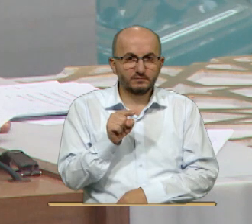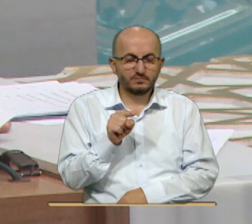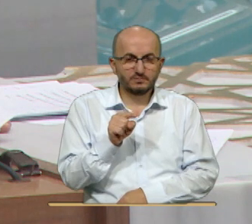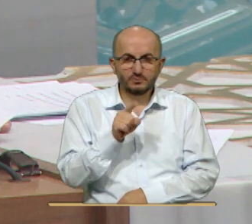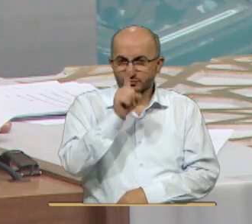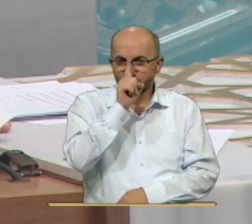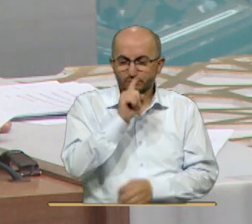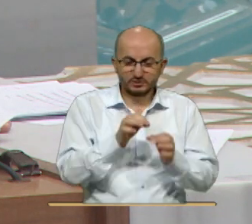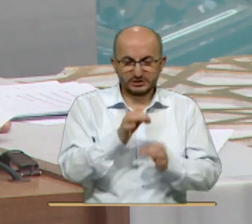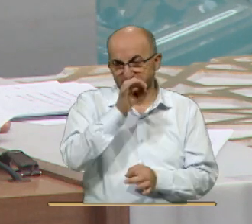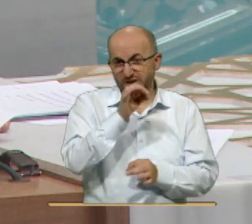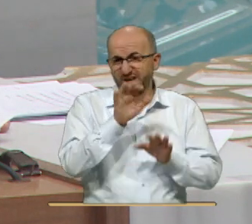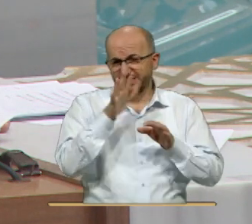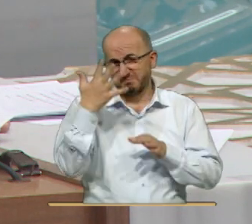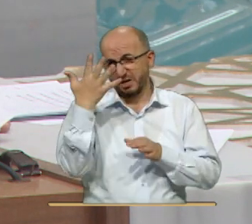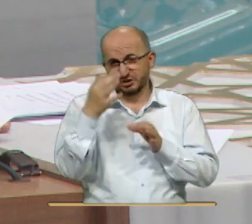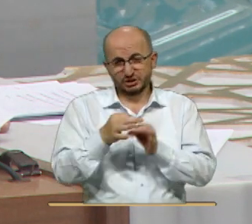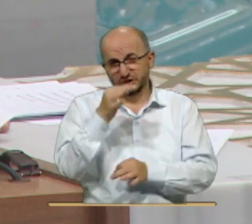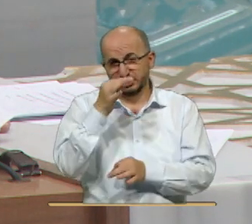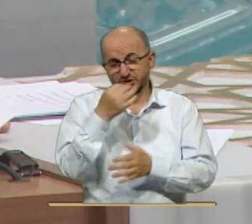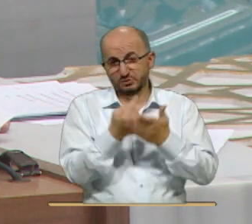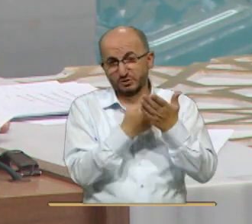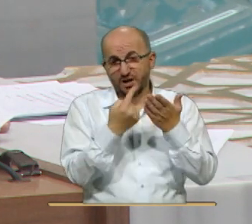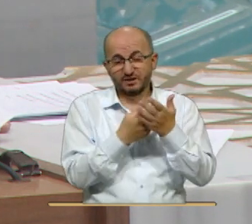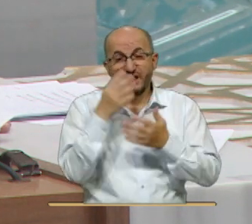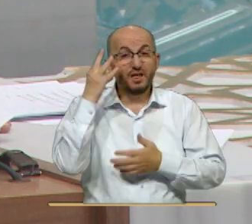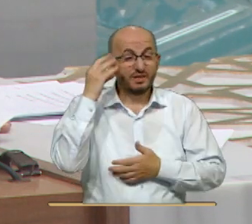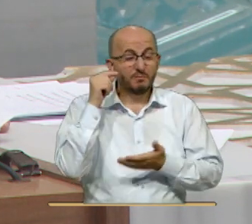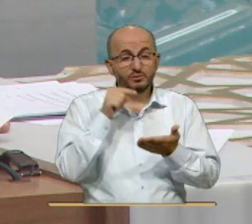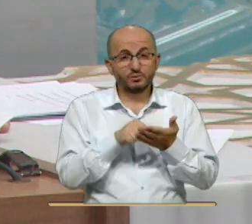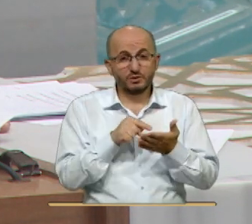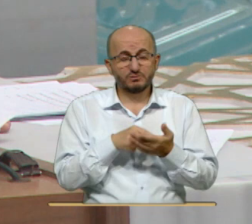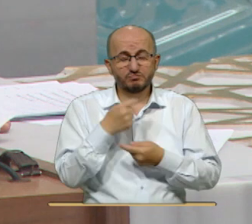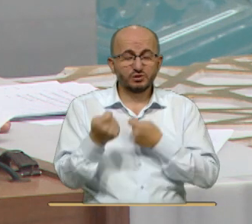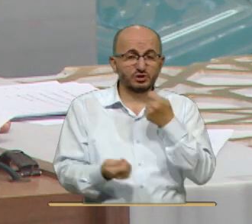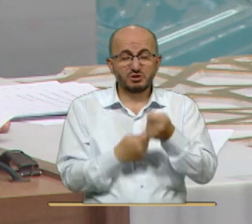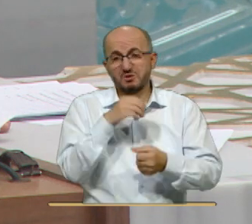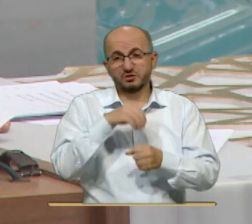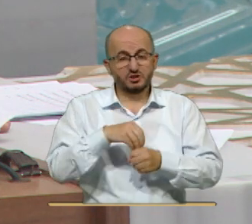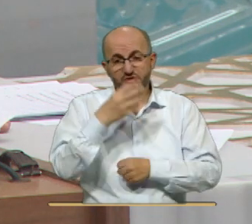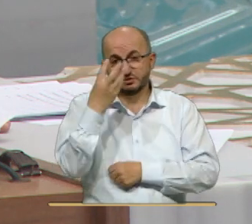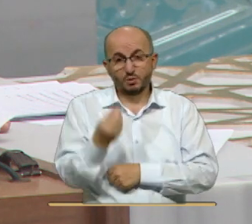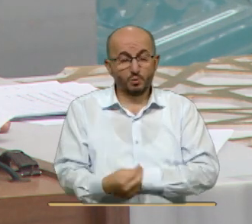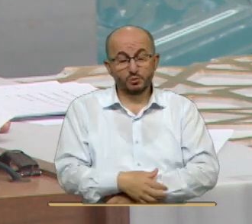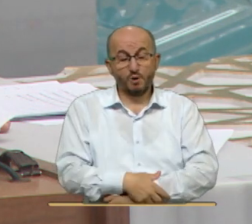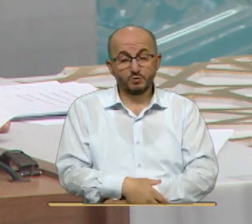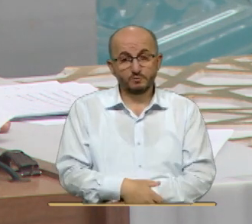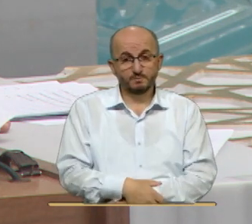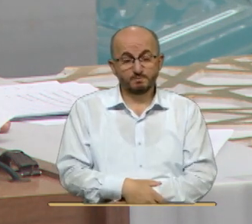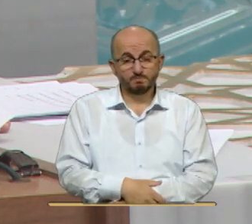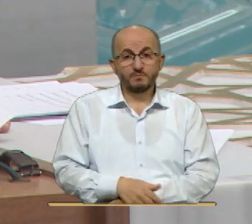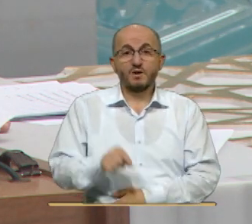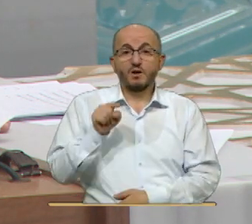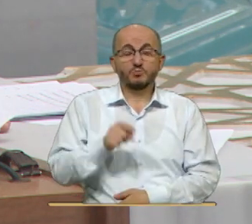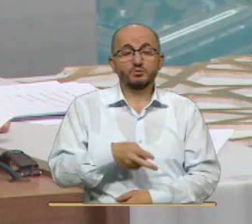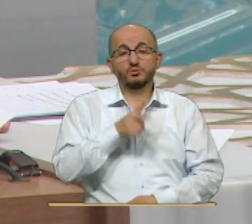100 kişiden ancak 5 kişi Kur'an'ı anlama noktasında bir çaba içerisinde bulunuyor. Bu tabii